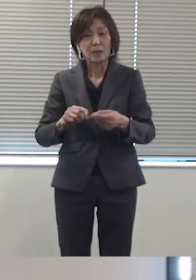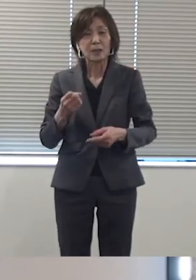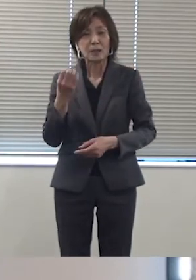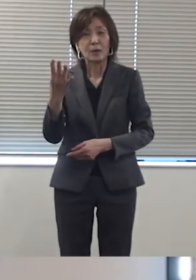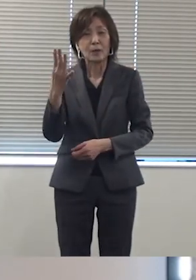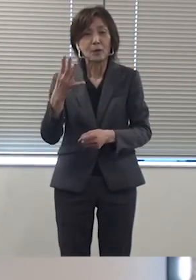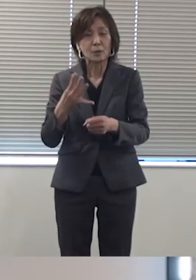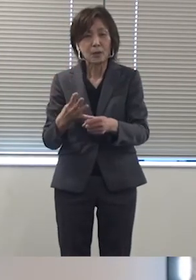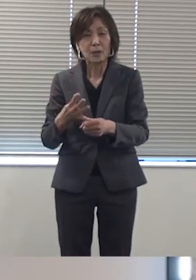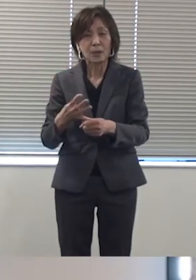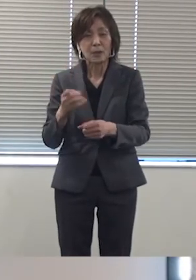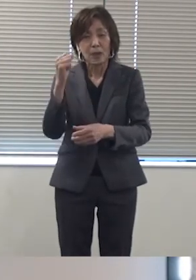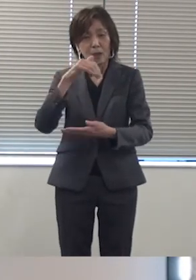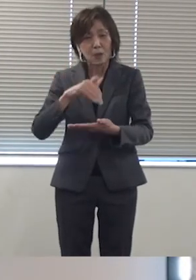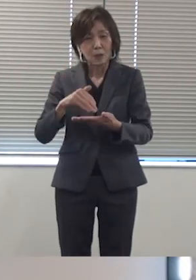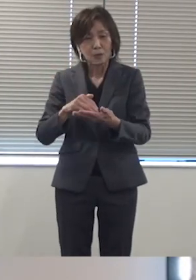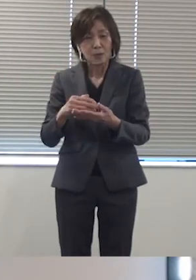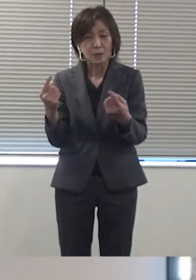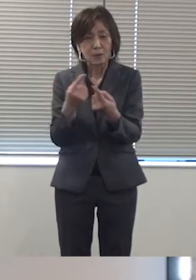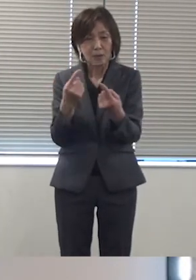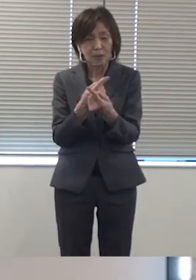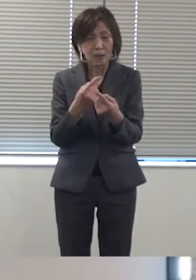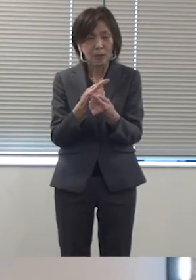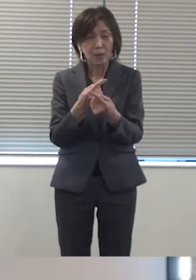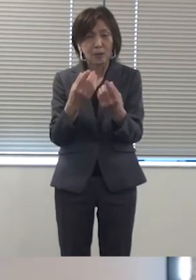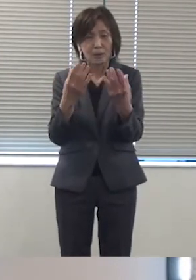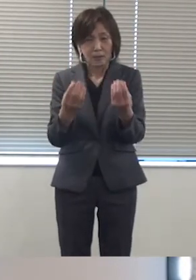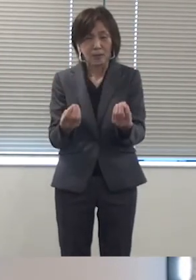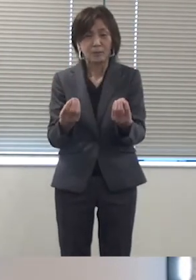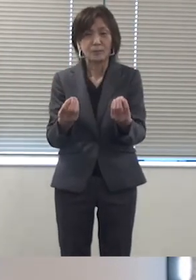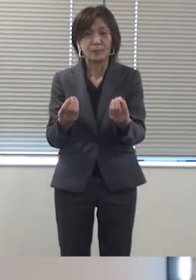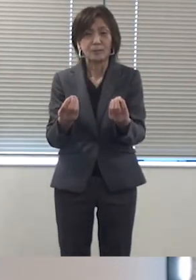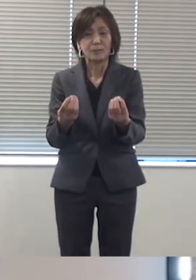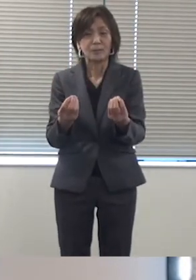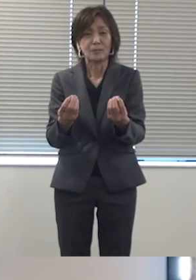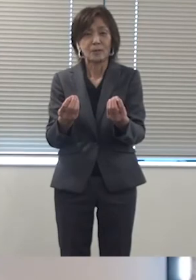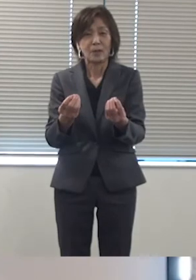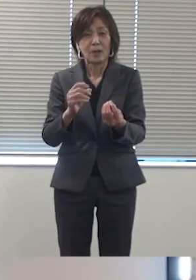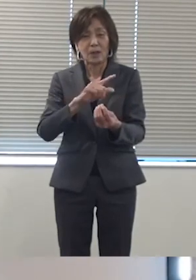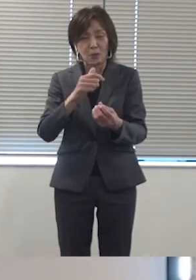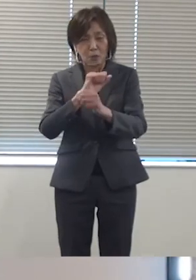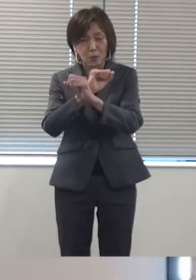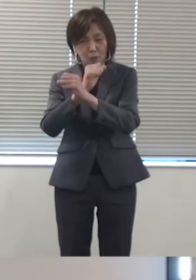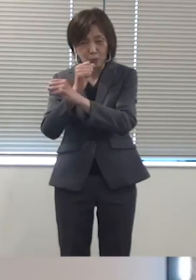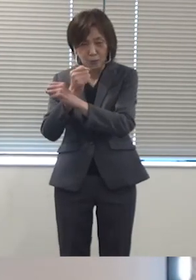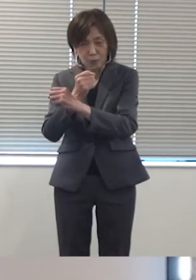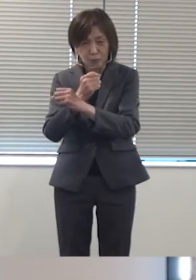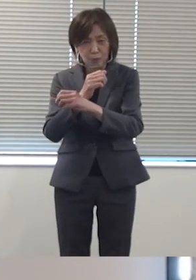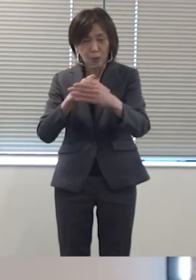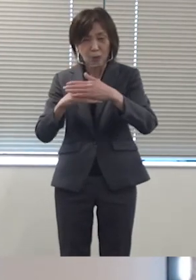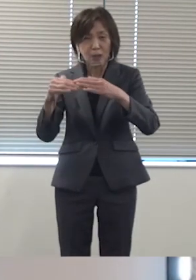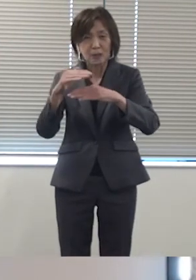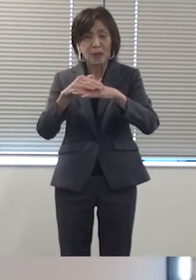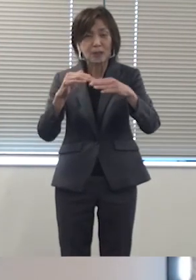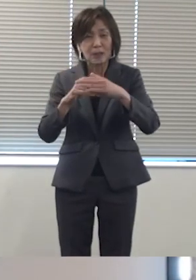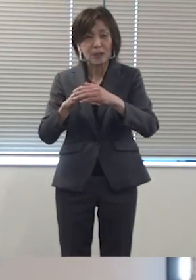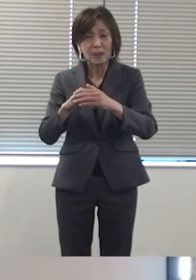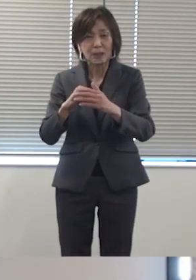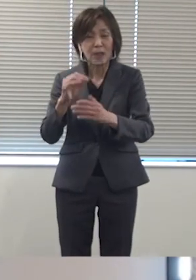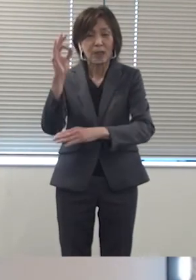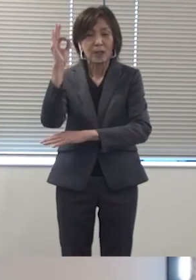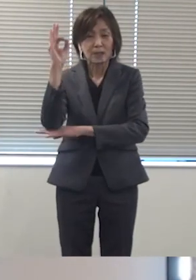に出てきたものもありますので、まあ、結果的にはクリアした形になっています。ただ次のまた5年間考えていかない